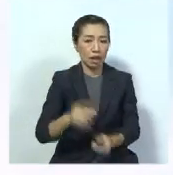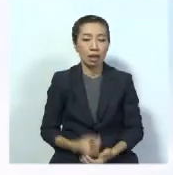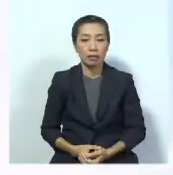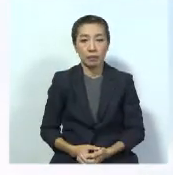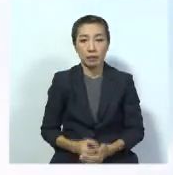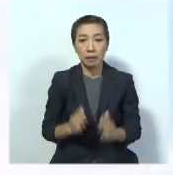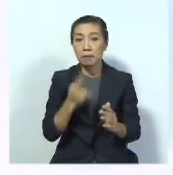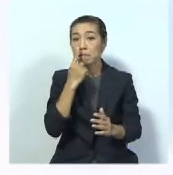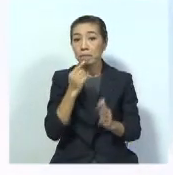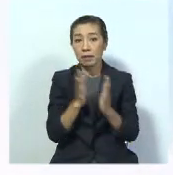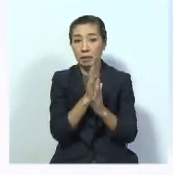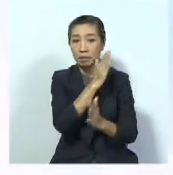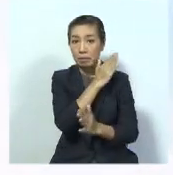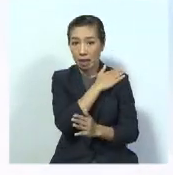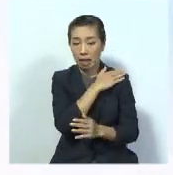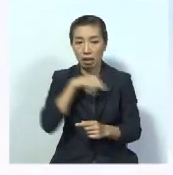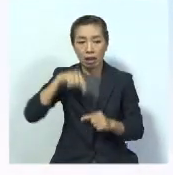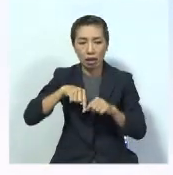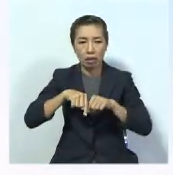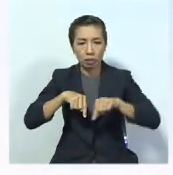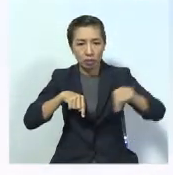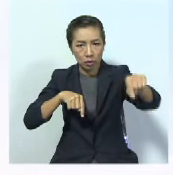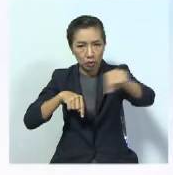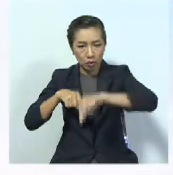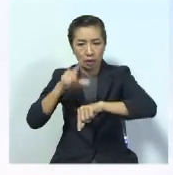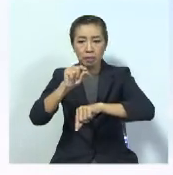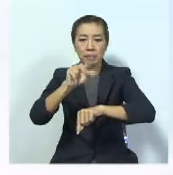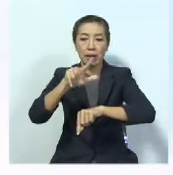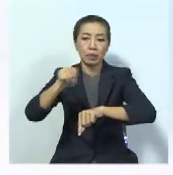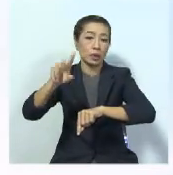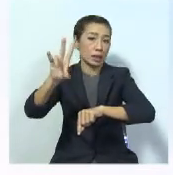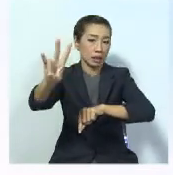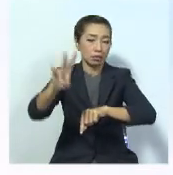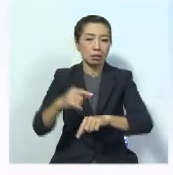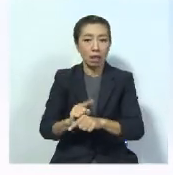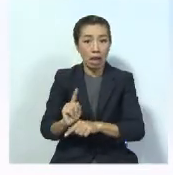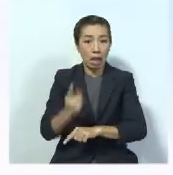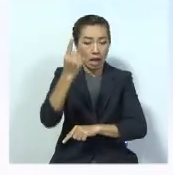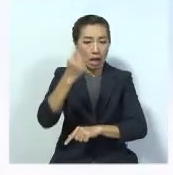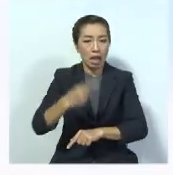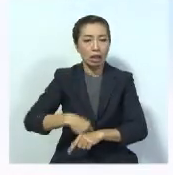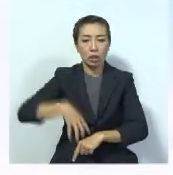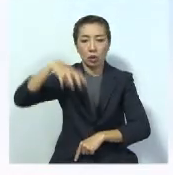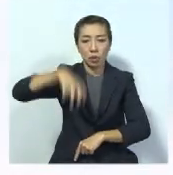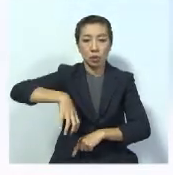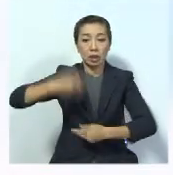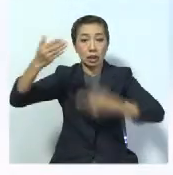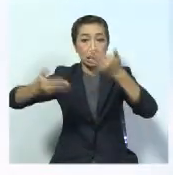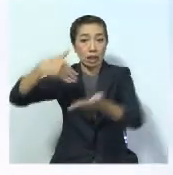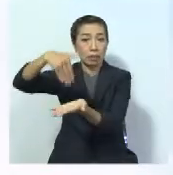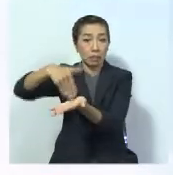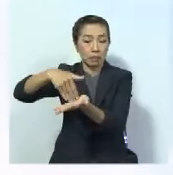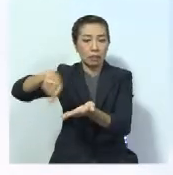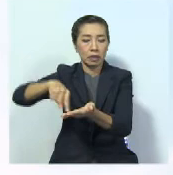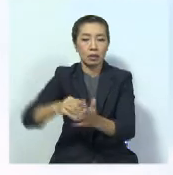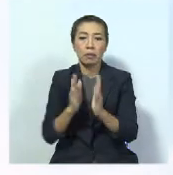านพระประแดงอาเขตระยะทาง 23.7 กิโลเมตรลงทะเบียนรายงานตัวณลานกิจกรรมพระประแดงอาเข